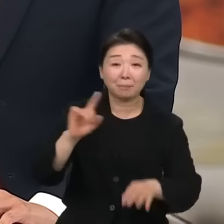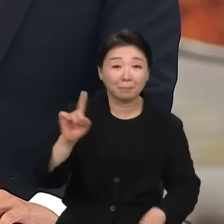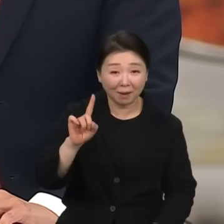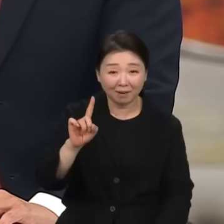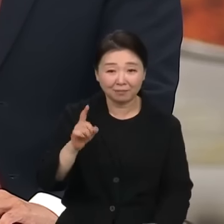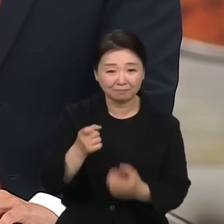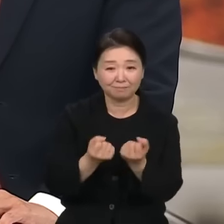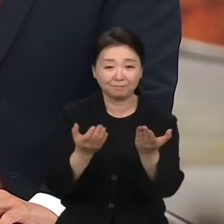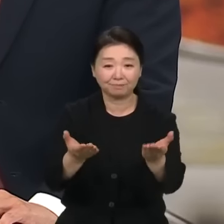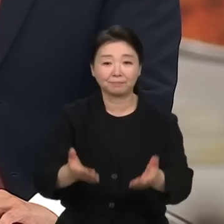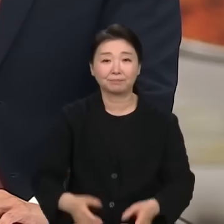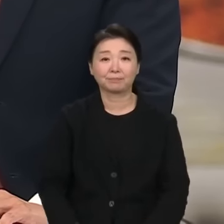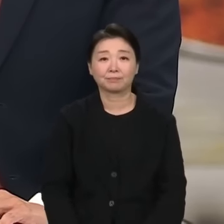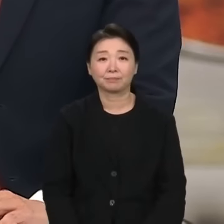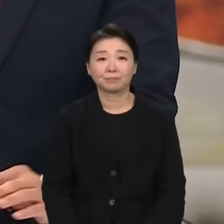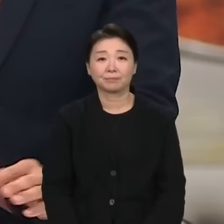정아람 기자가 취재했습니다.